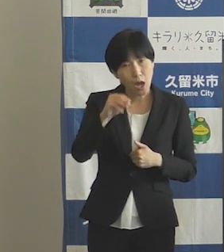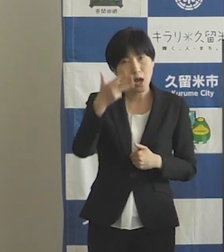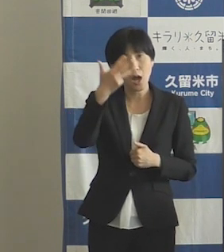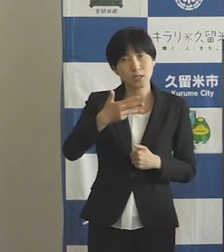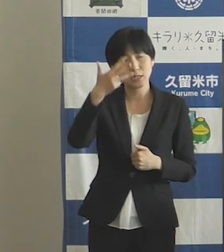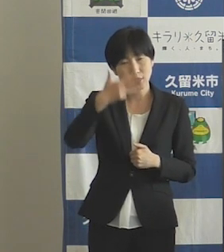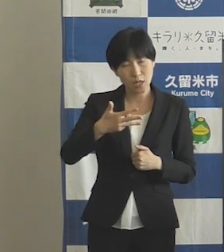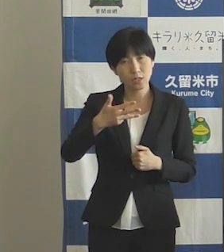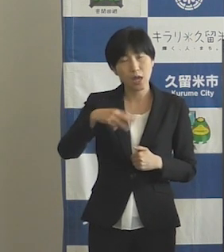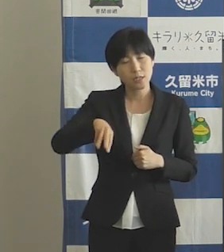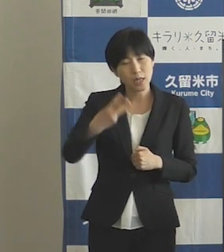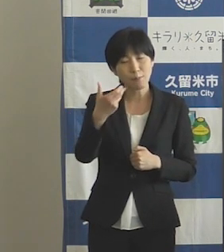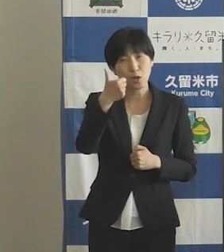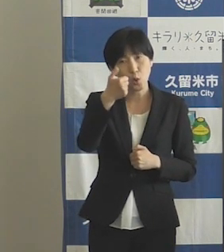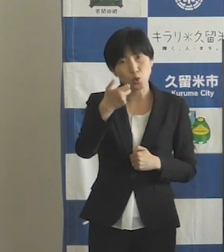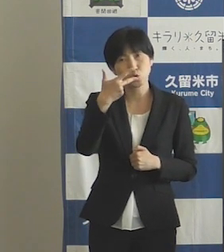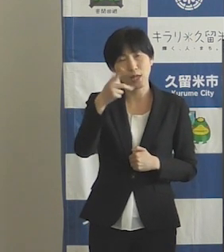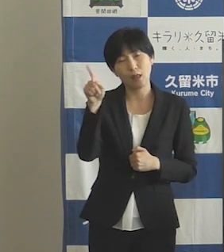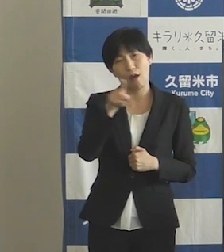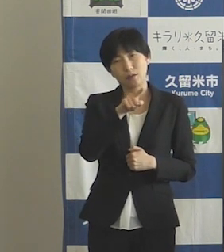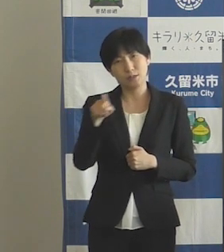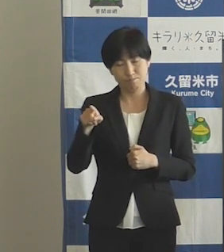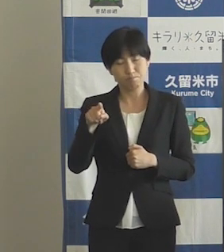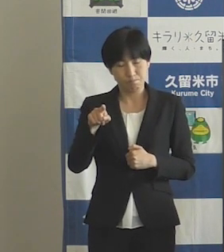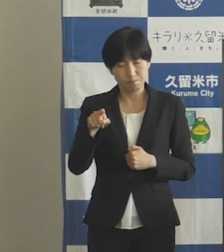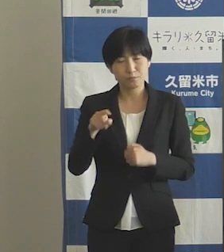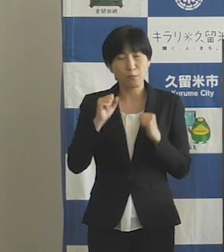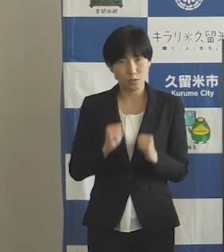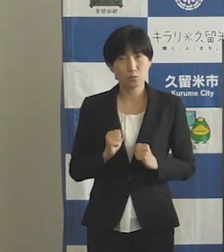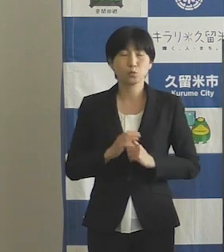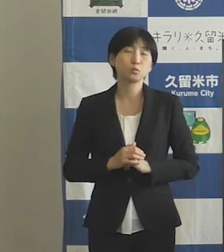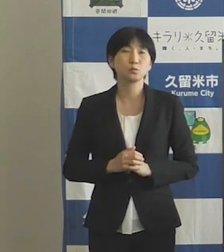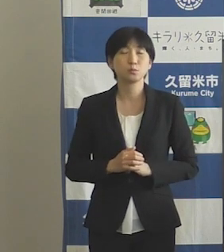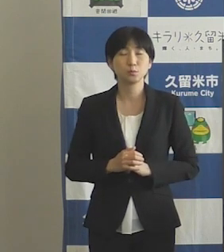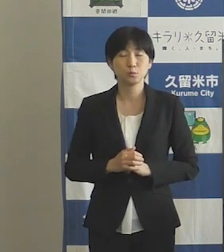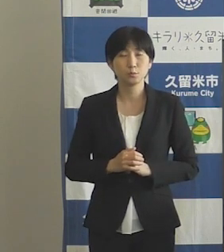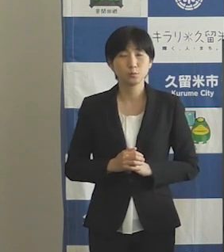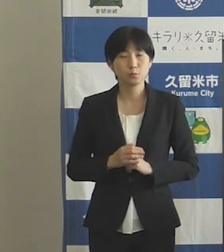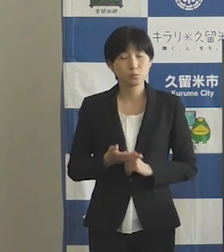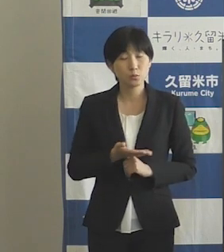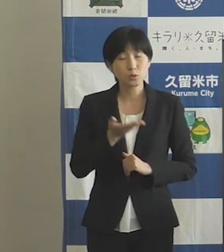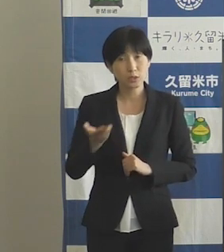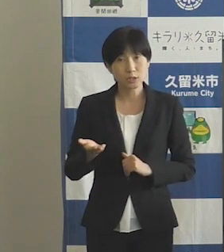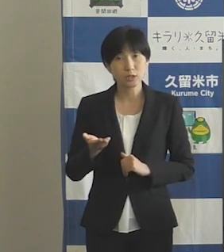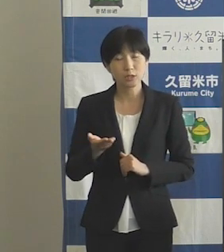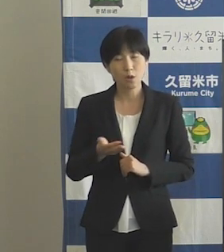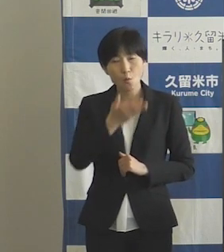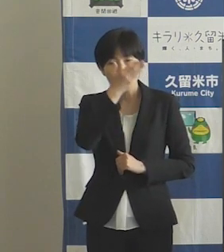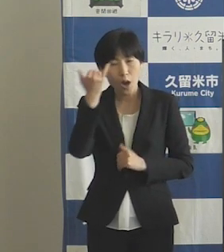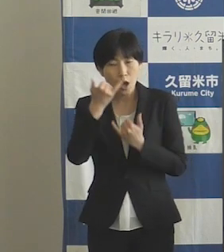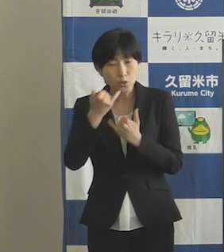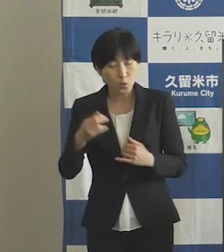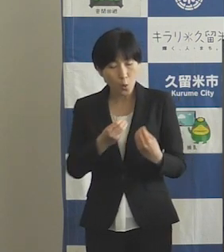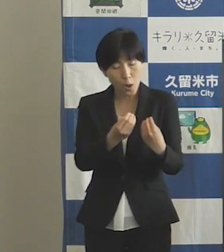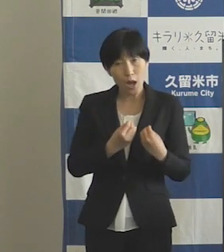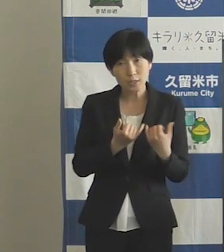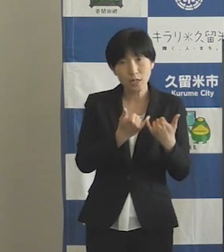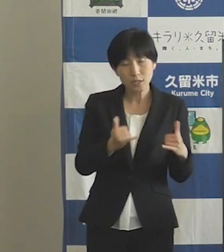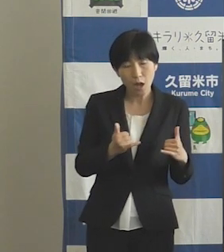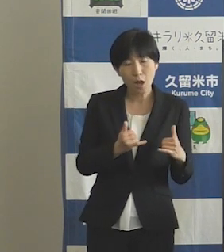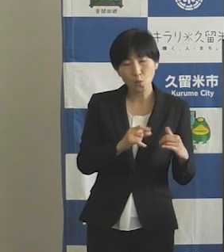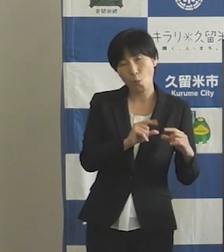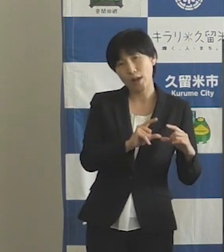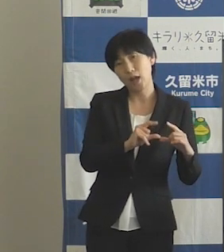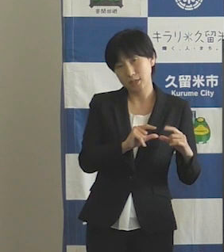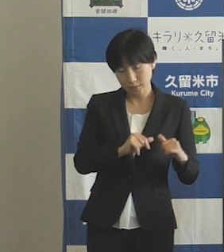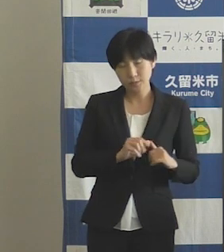1万8357人となっております。次に若年層の感染者割合について